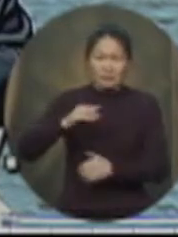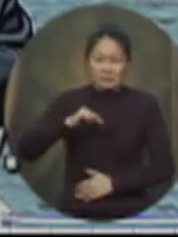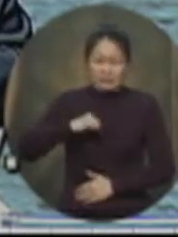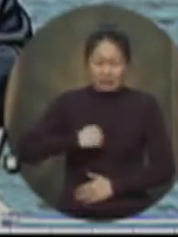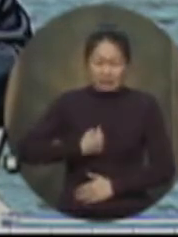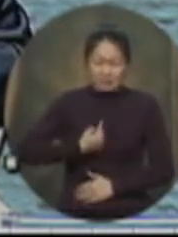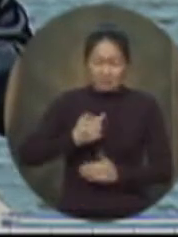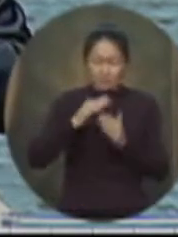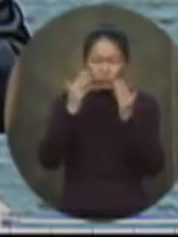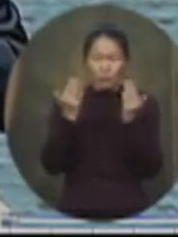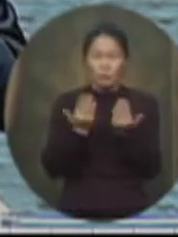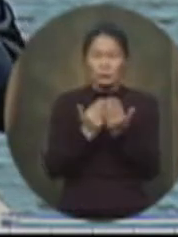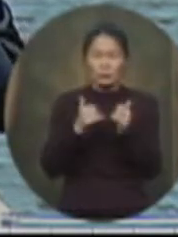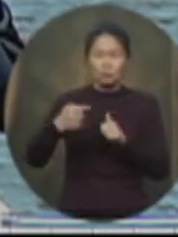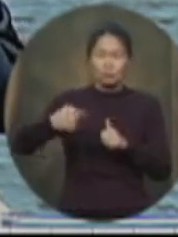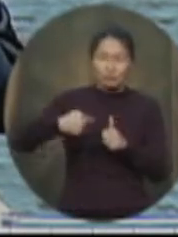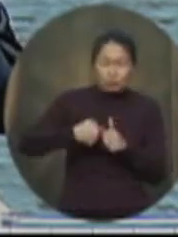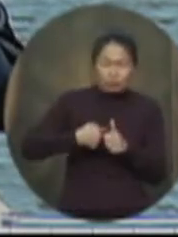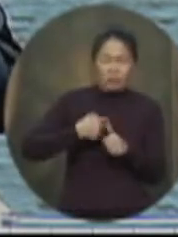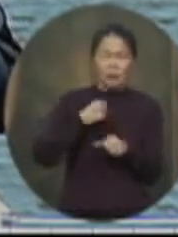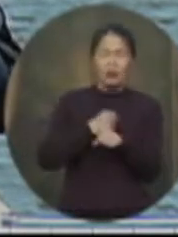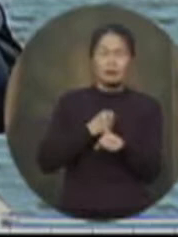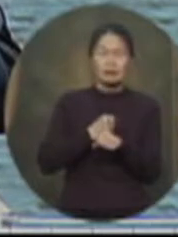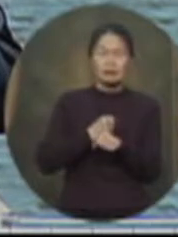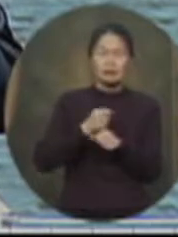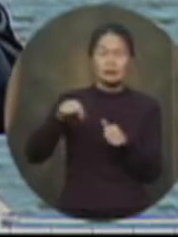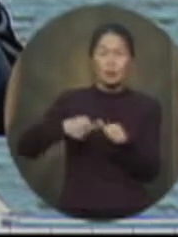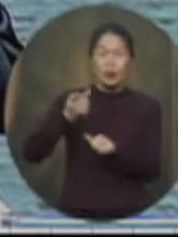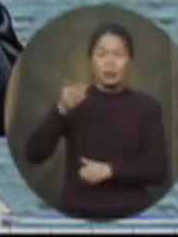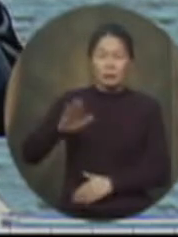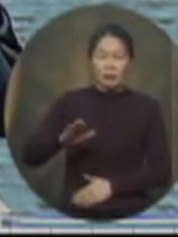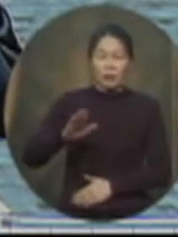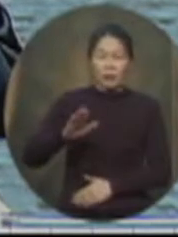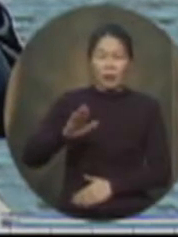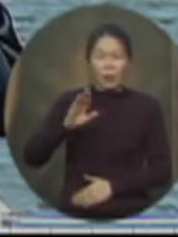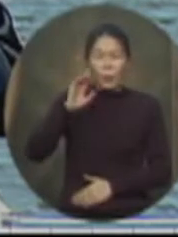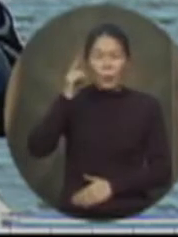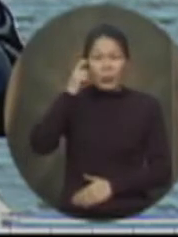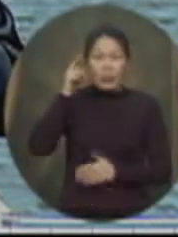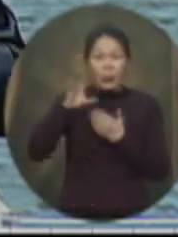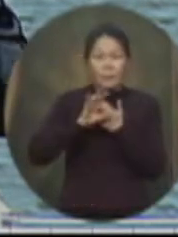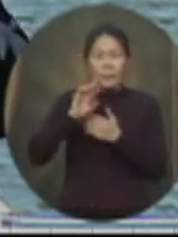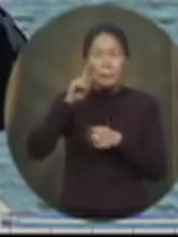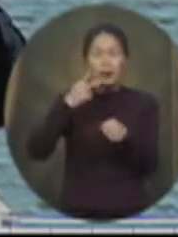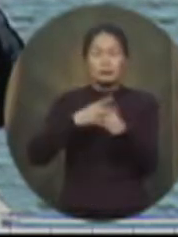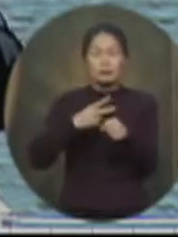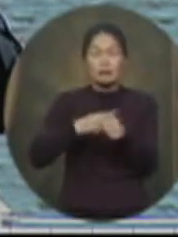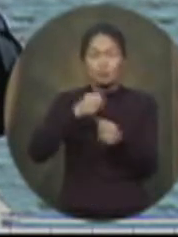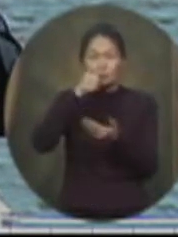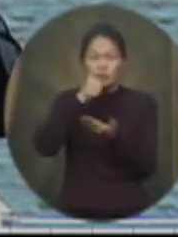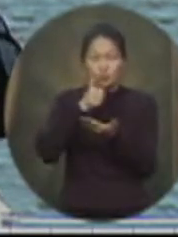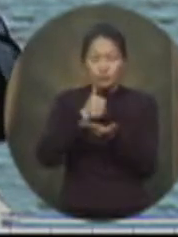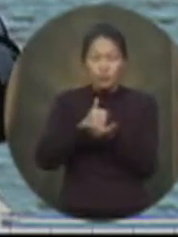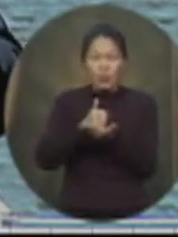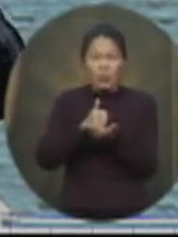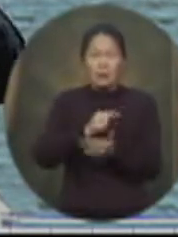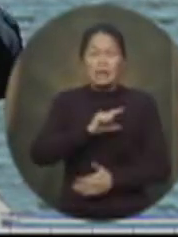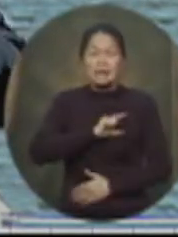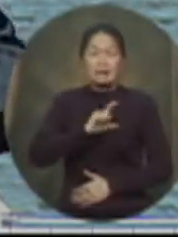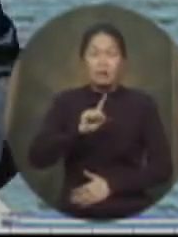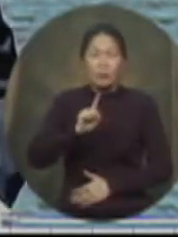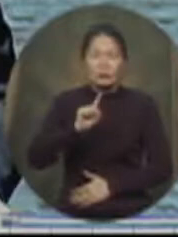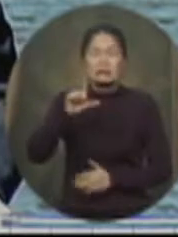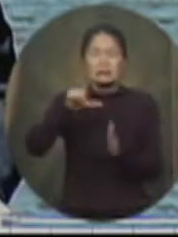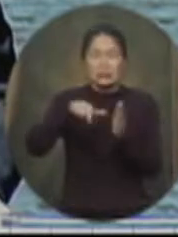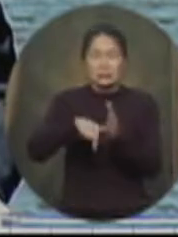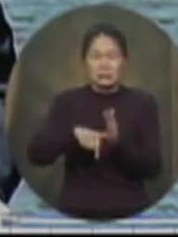상황입니다 왜냐하면 사도 바울이 뒤집어 슨 죄목이 당시 유대교 법에 의하면 죽여도